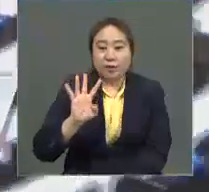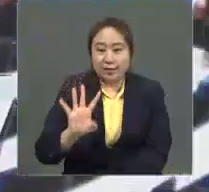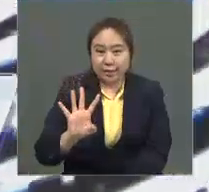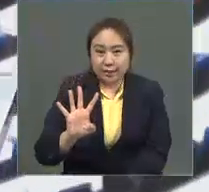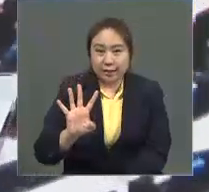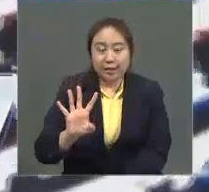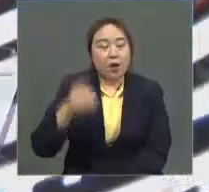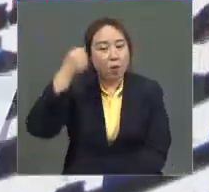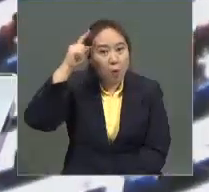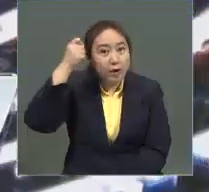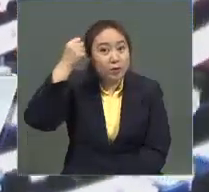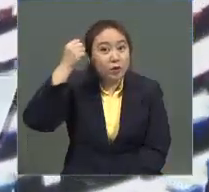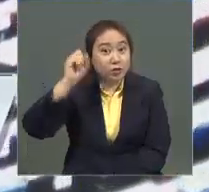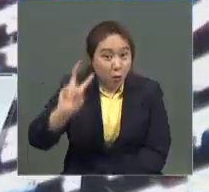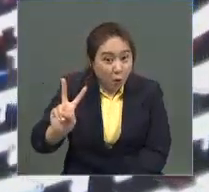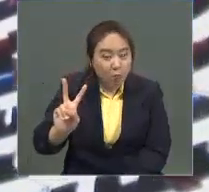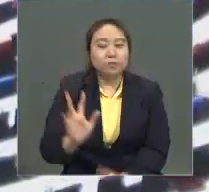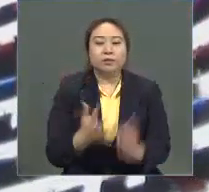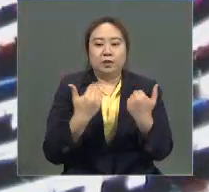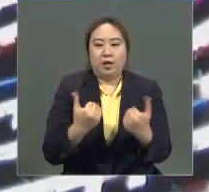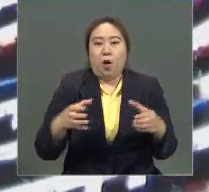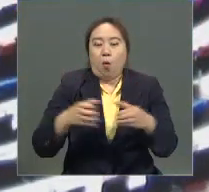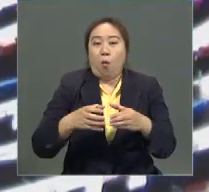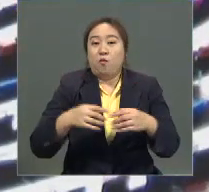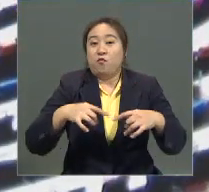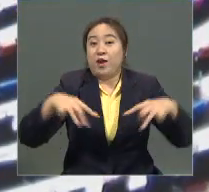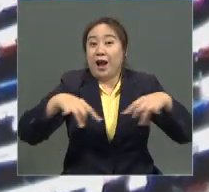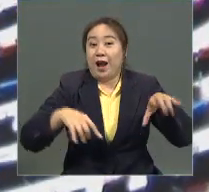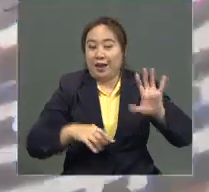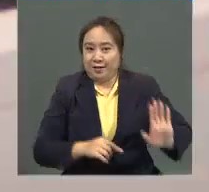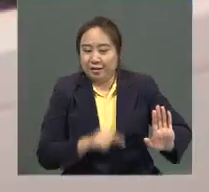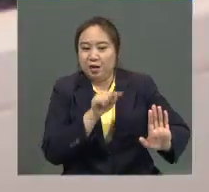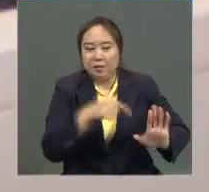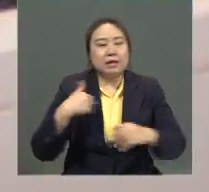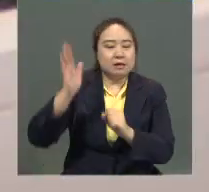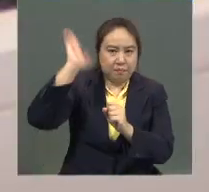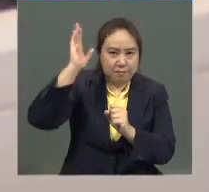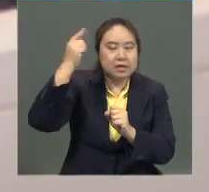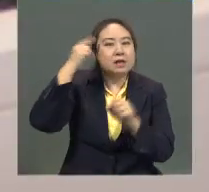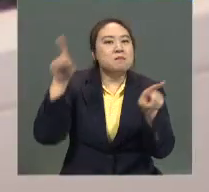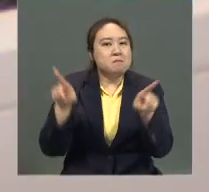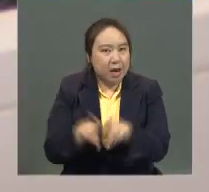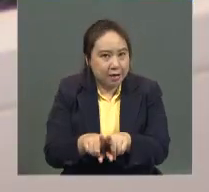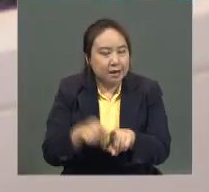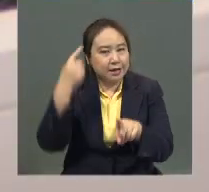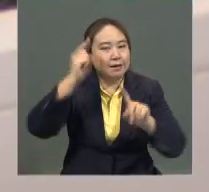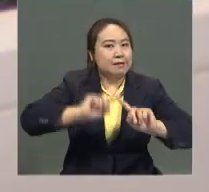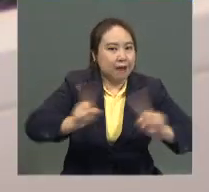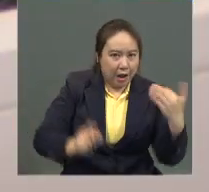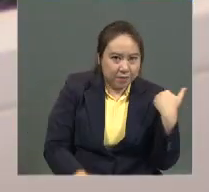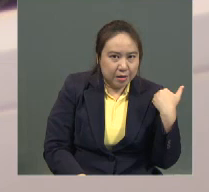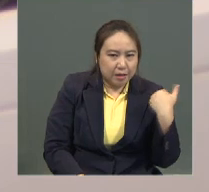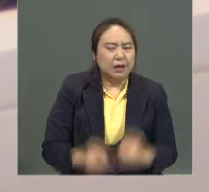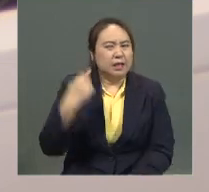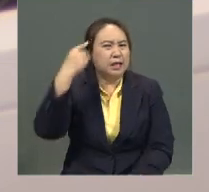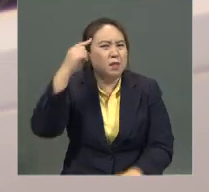2564ในวันที่2กันก่อนนะครับพรรคฝ่ายค้านนี้มีการอภิปรายทั้งเห็นด้วยและไม่เห็นด้วยซึ่งส่วนใหญ่ที่ไม่เห็นด้วยก็บอกให้เ